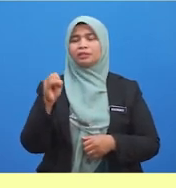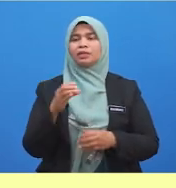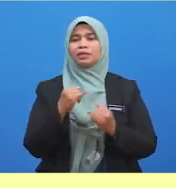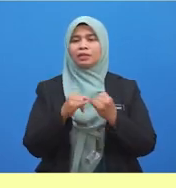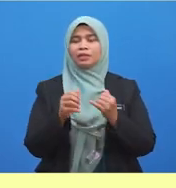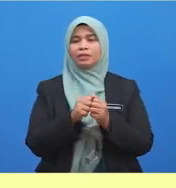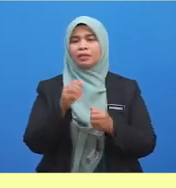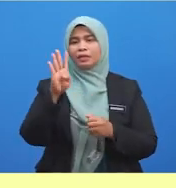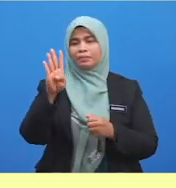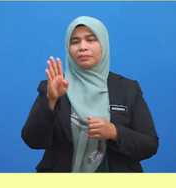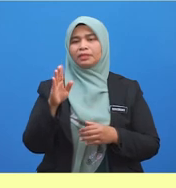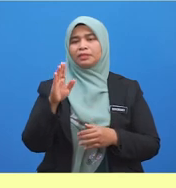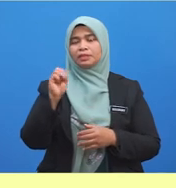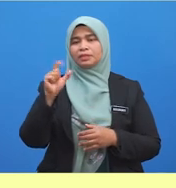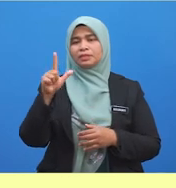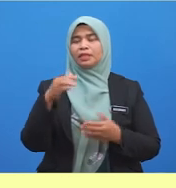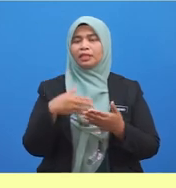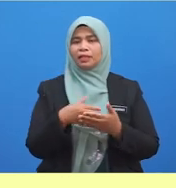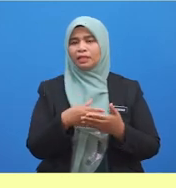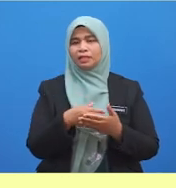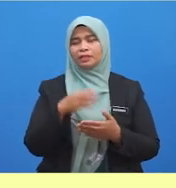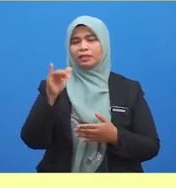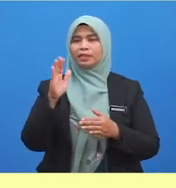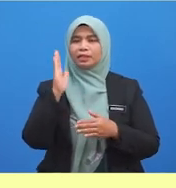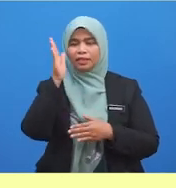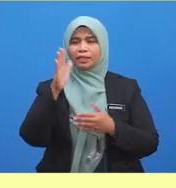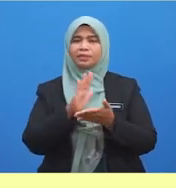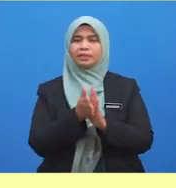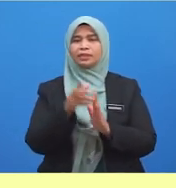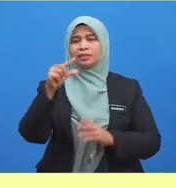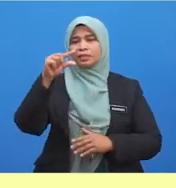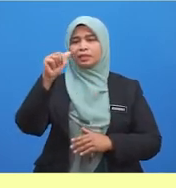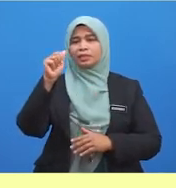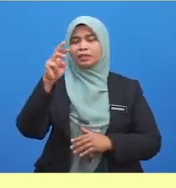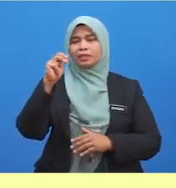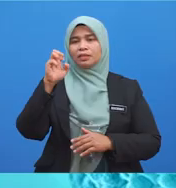sel anak haploid yang akan menjadi gamet.